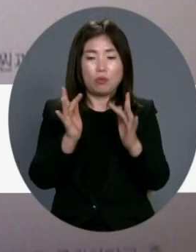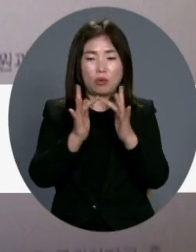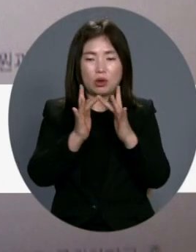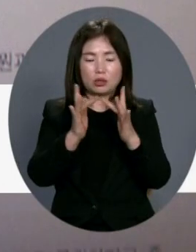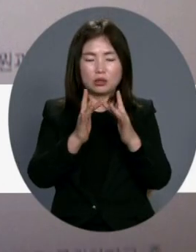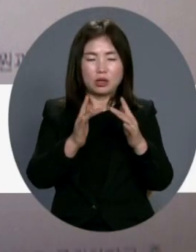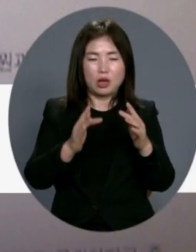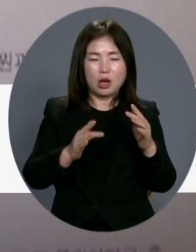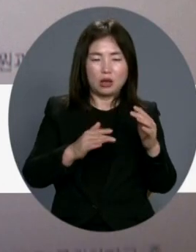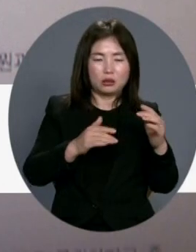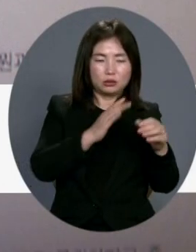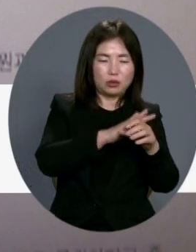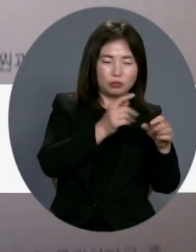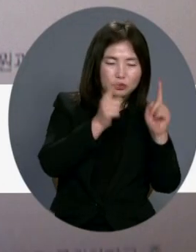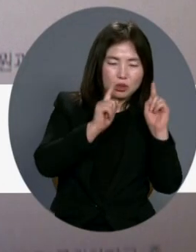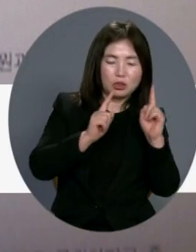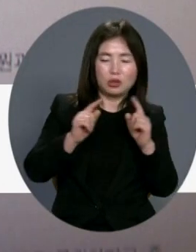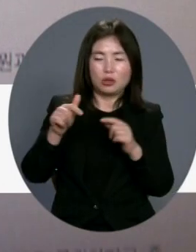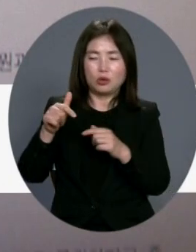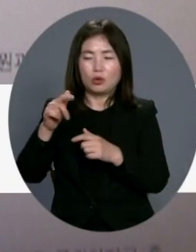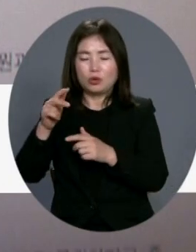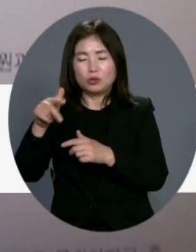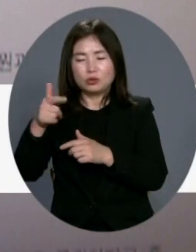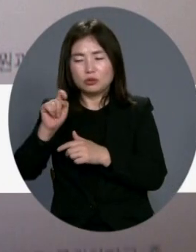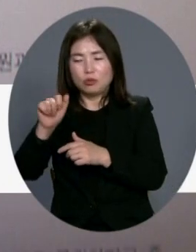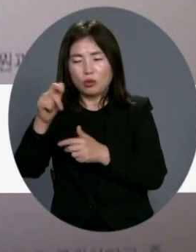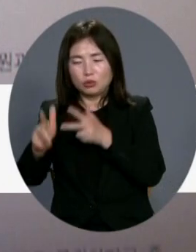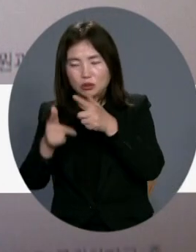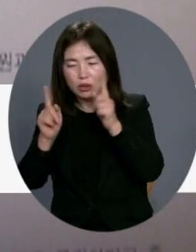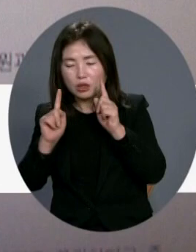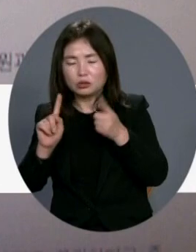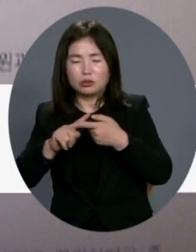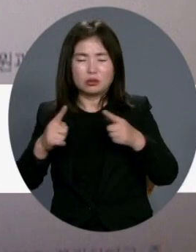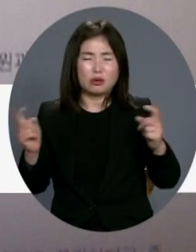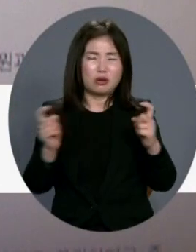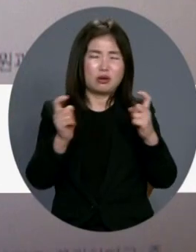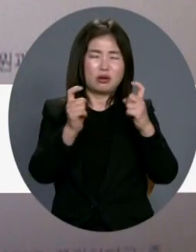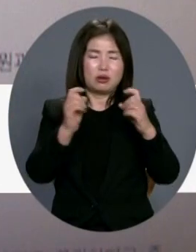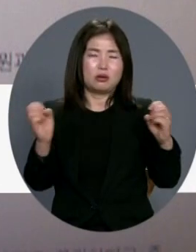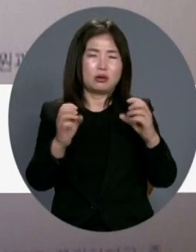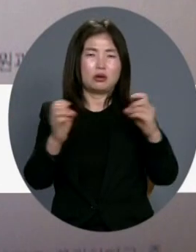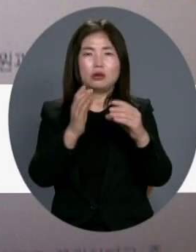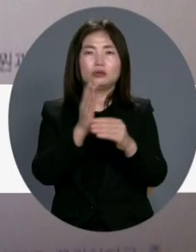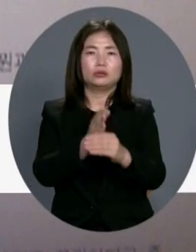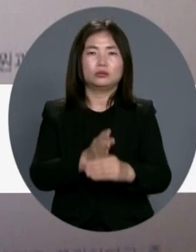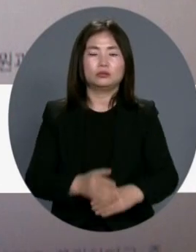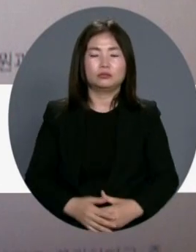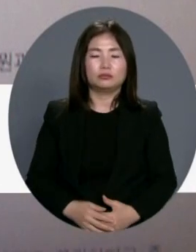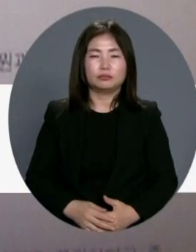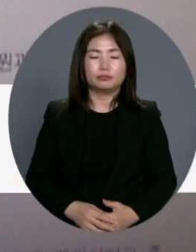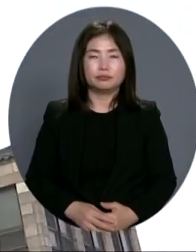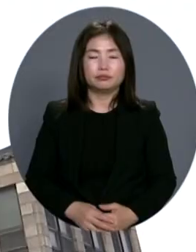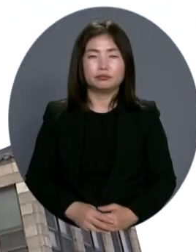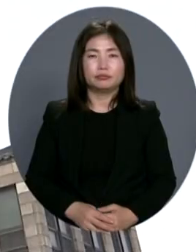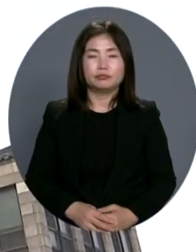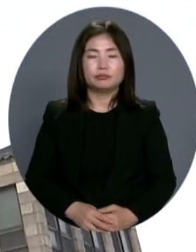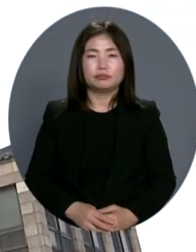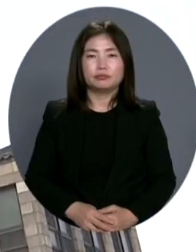두 대학 학생들이 설전을 주고받으면서 불똥이 엉뚱한 곳으로 튀고 있습니다. 제가 취재했습니다.